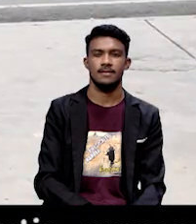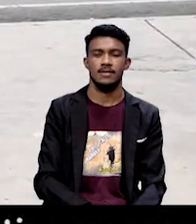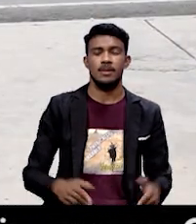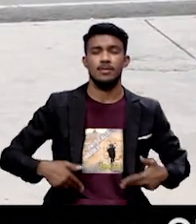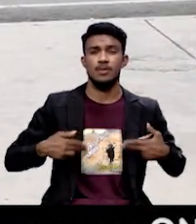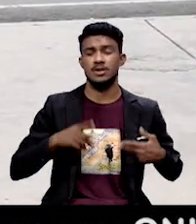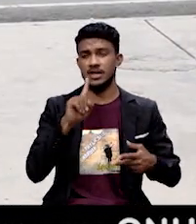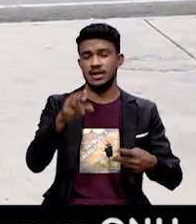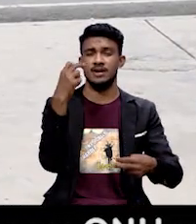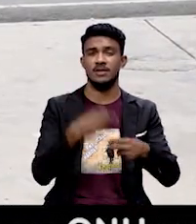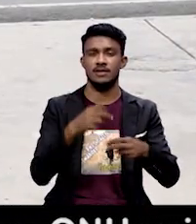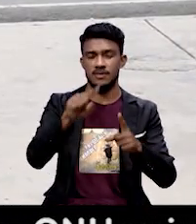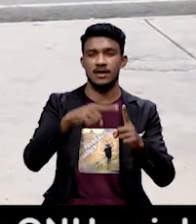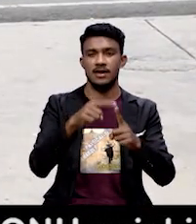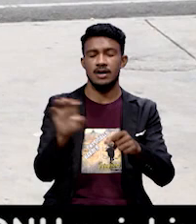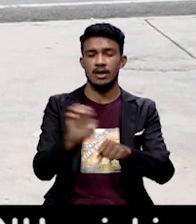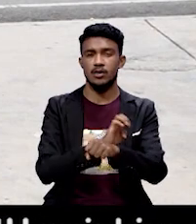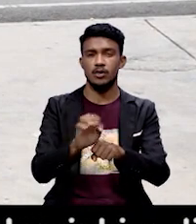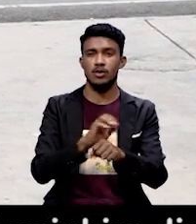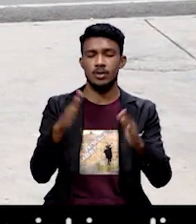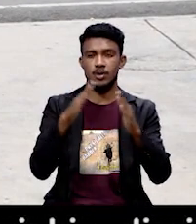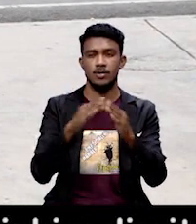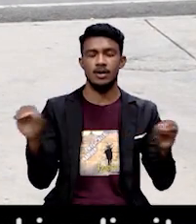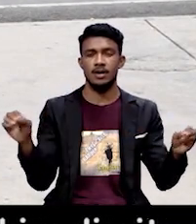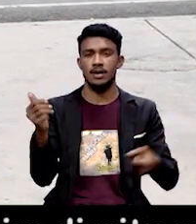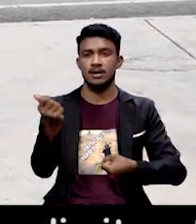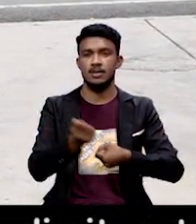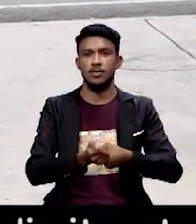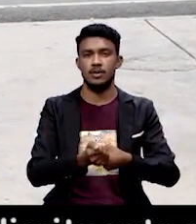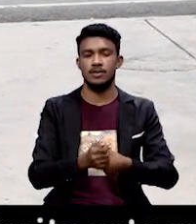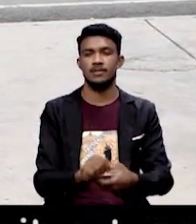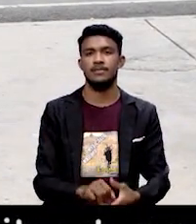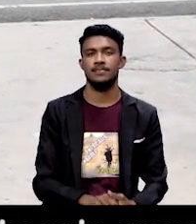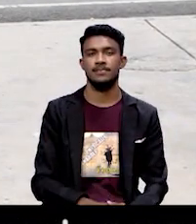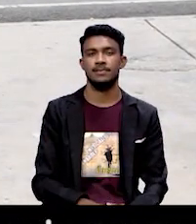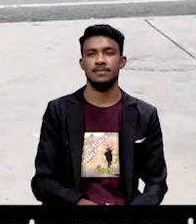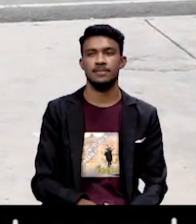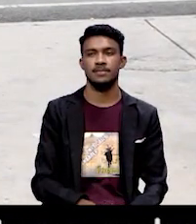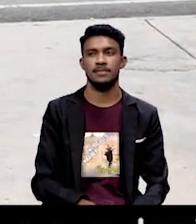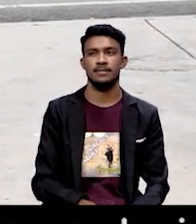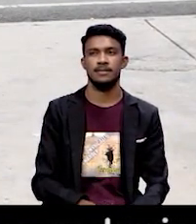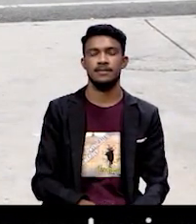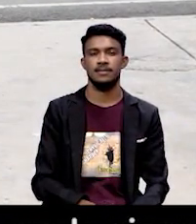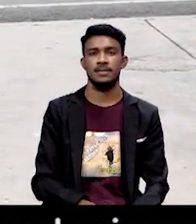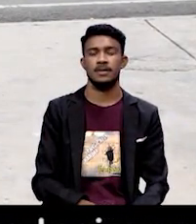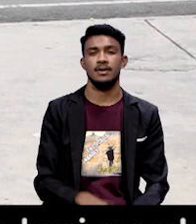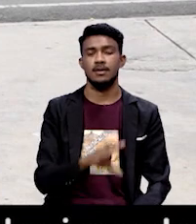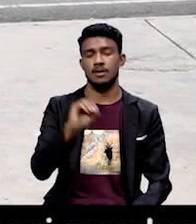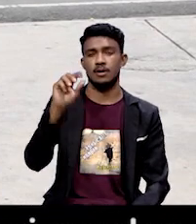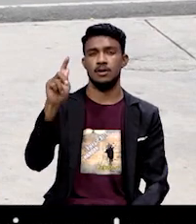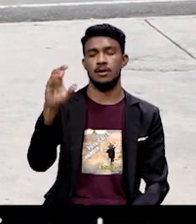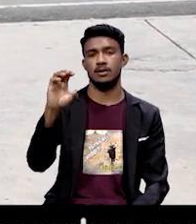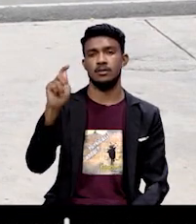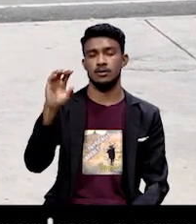Morisilane difícil bahir ekonomi malarang la apoyo. Okto Jeffrey Jongno Alinu